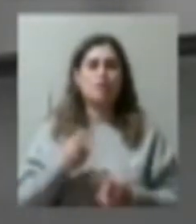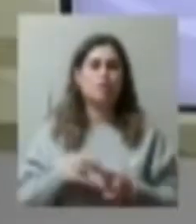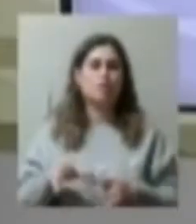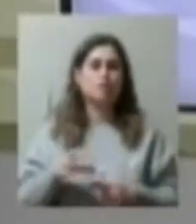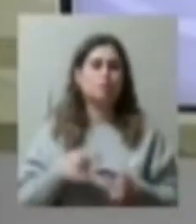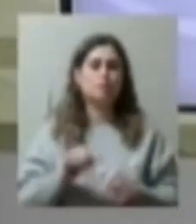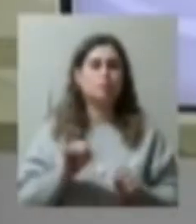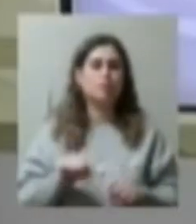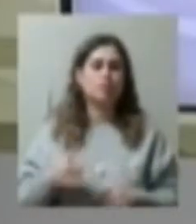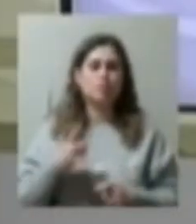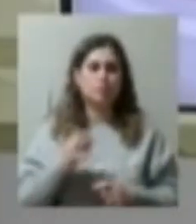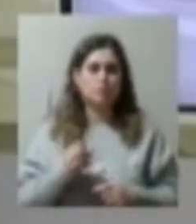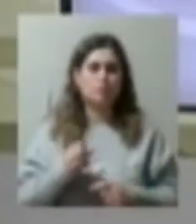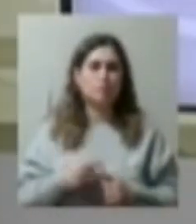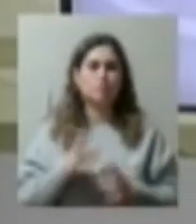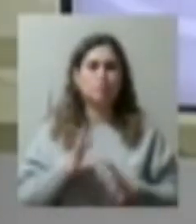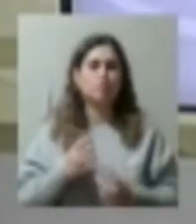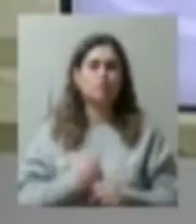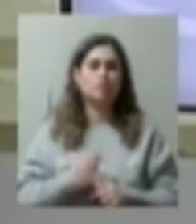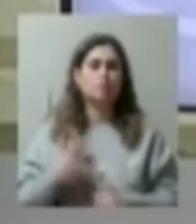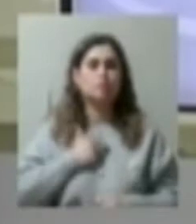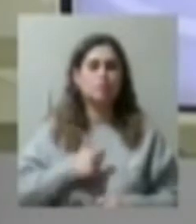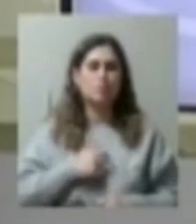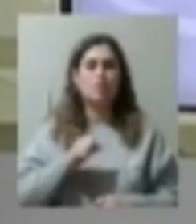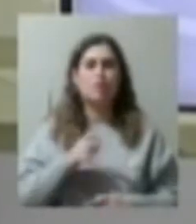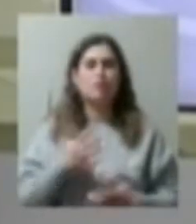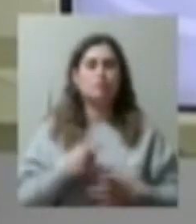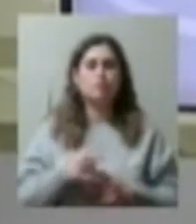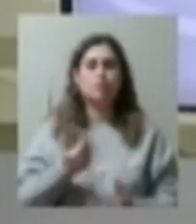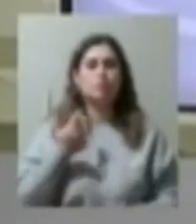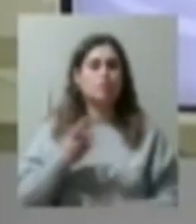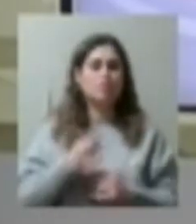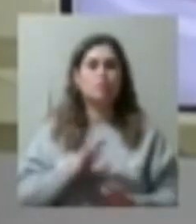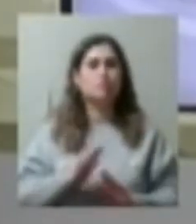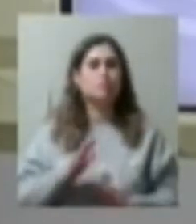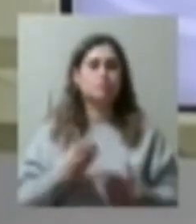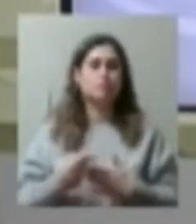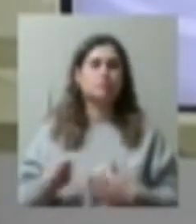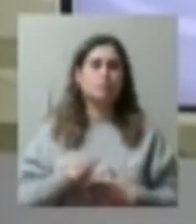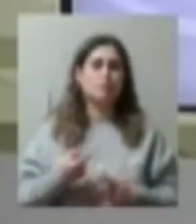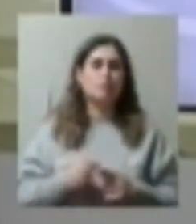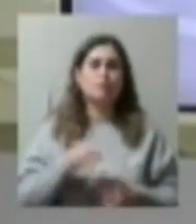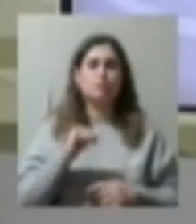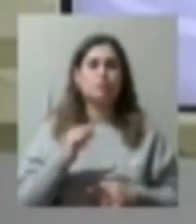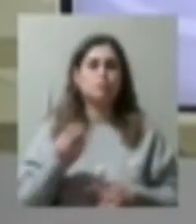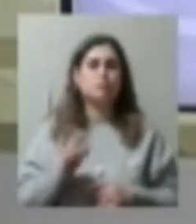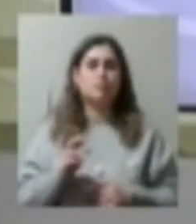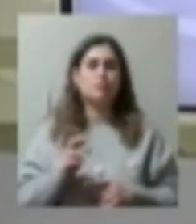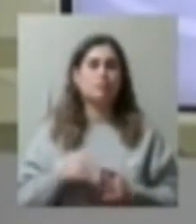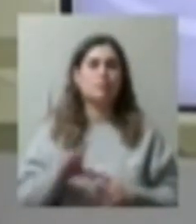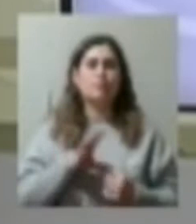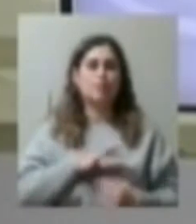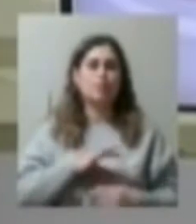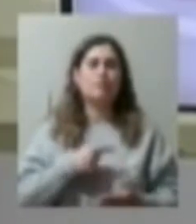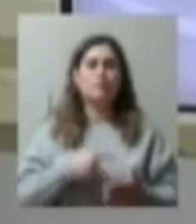можуть тільки робити у себе. Але якщо вони раніше не розпоряджалися землею, то ця функція була викреслена у